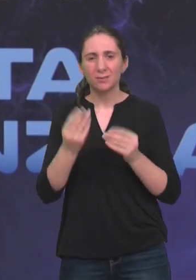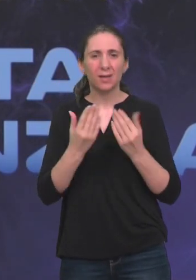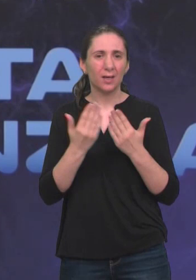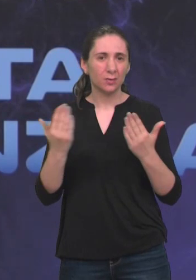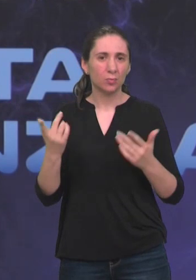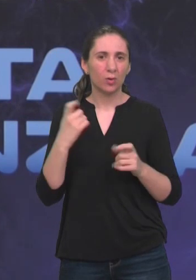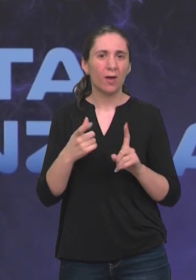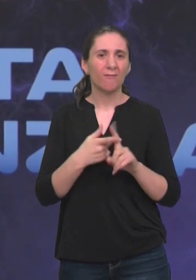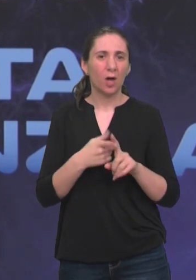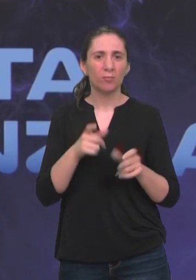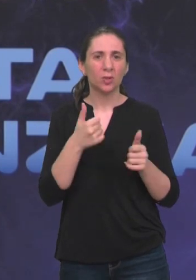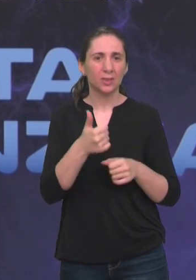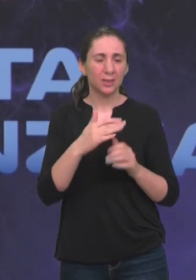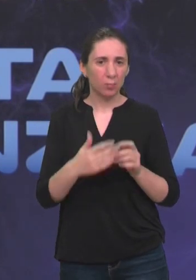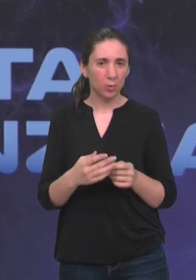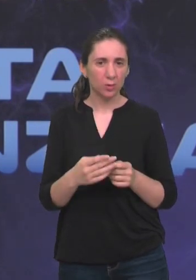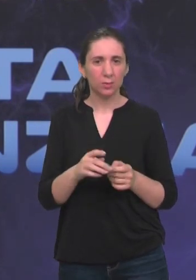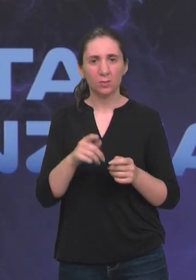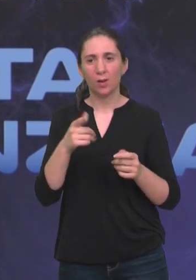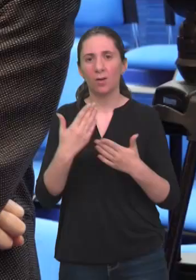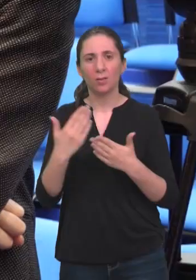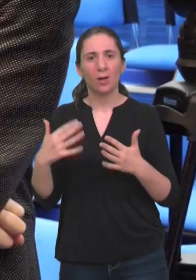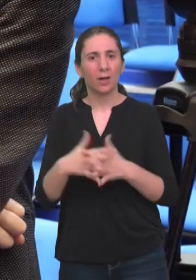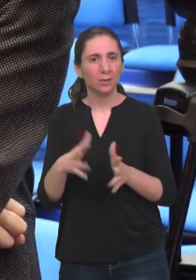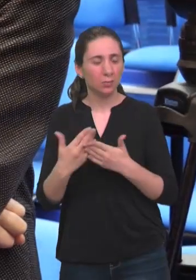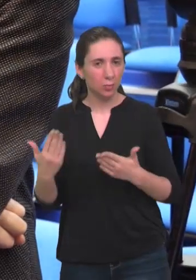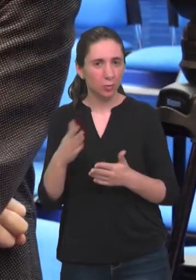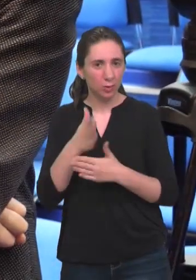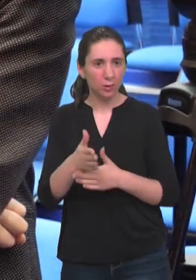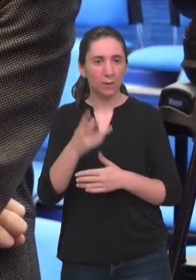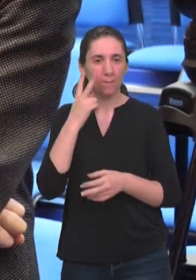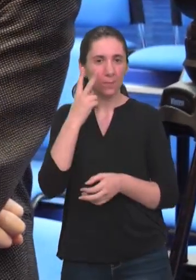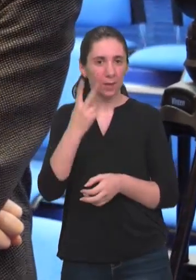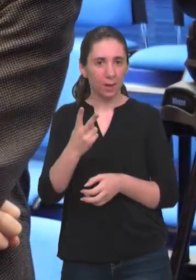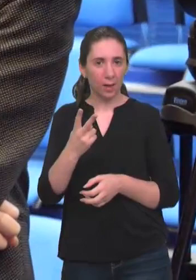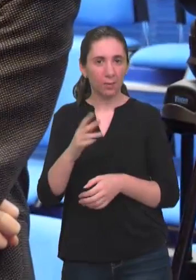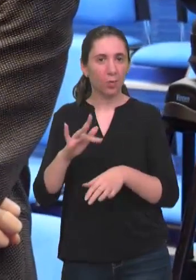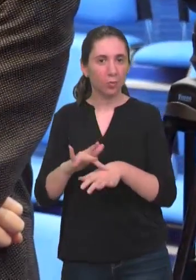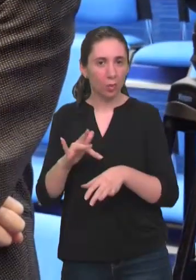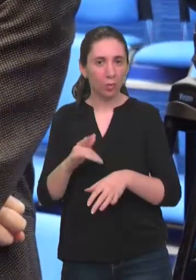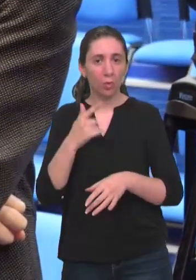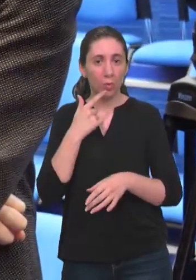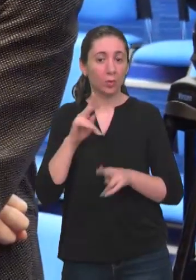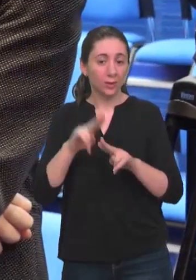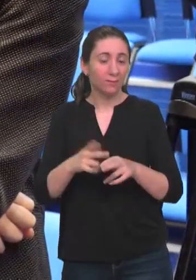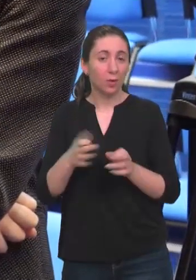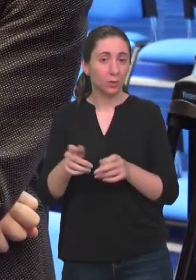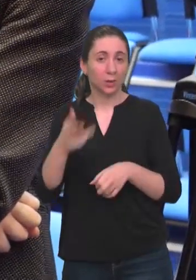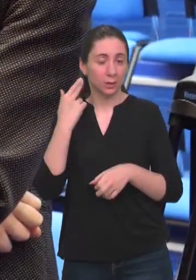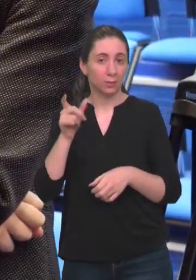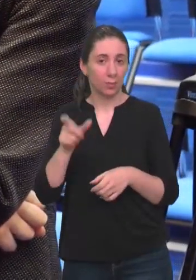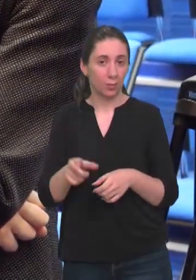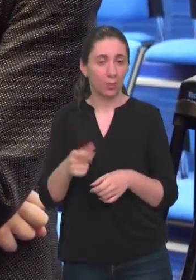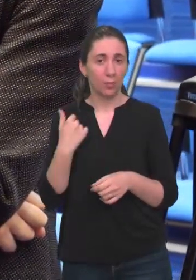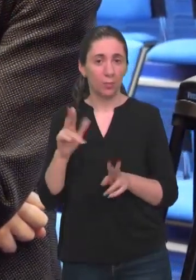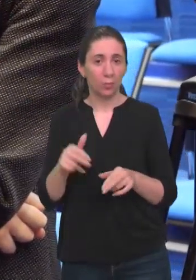od Franjevačkog samostana do izložbe u Gradskom muzeju Gledamo dodirom, koja je baš prilagođena za slijepe osobe. Pa